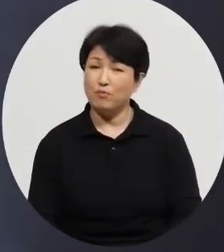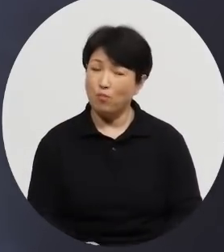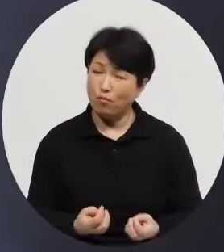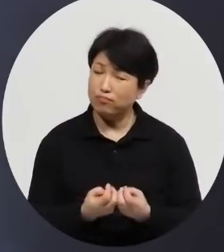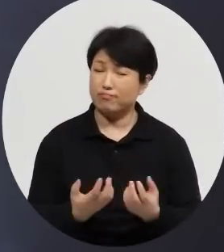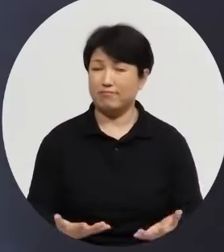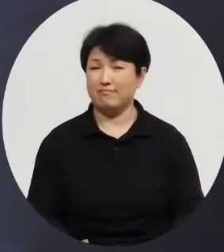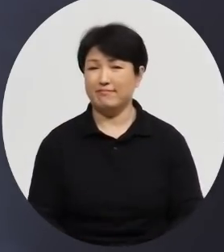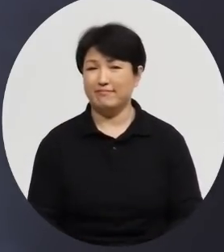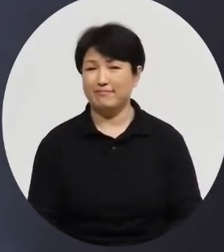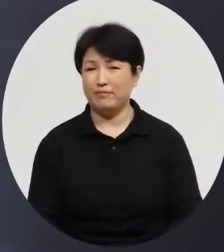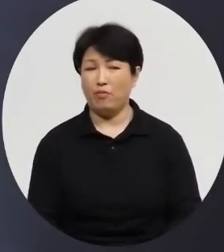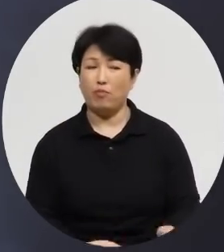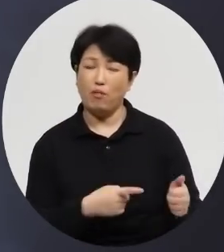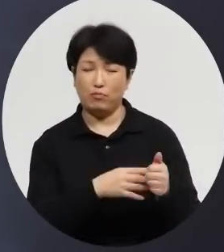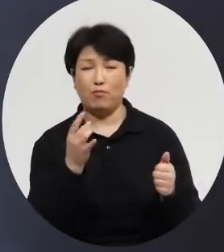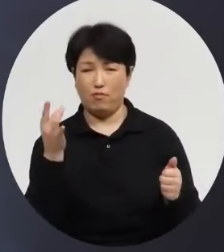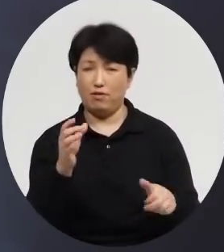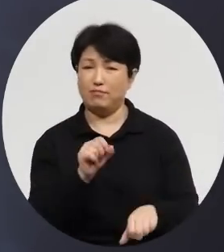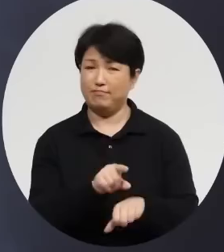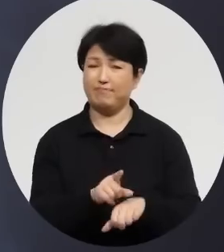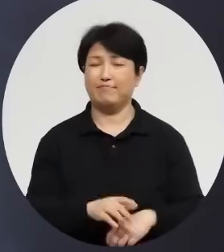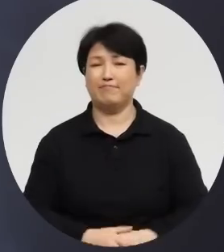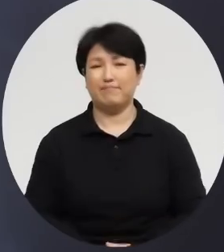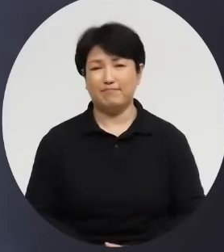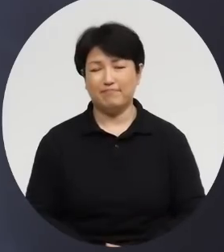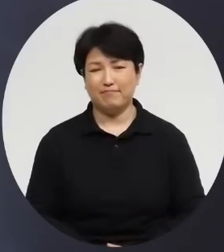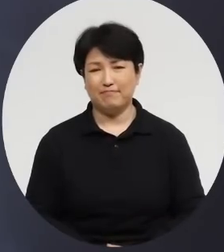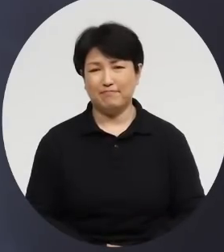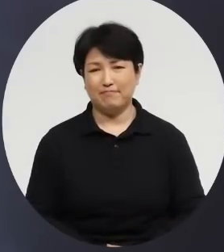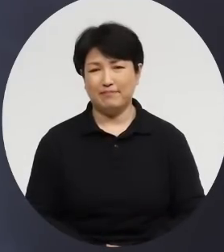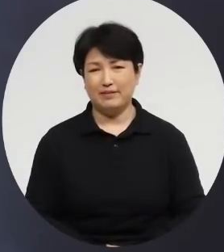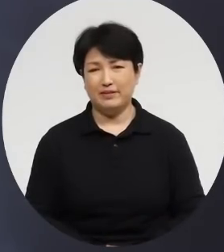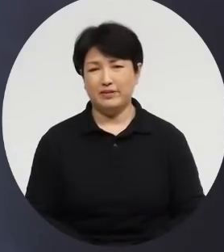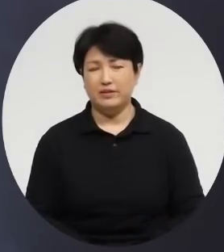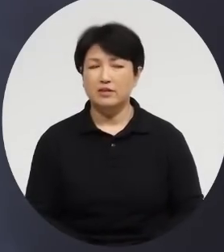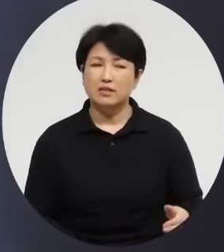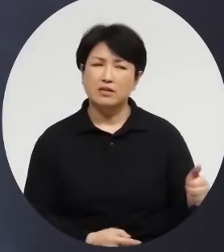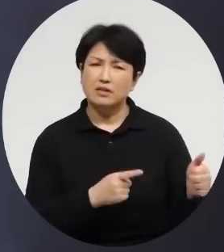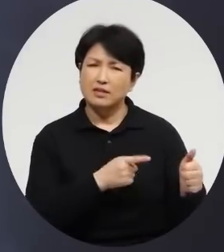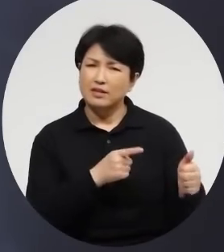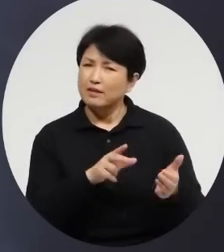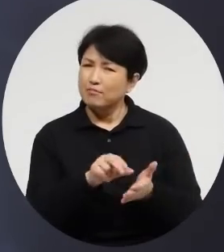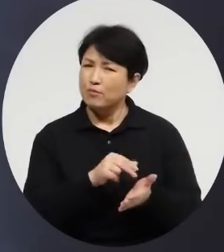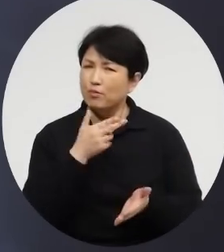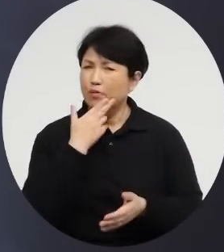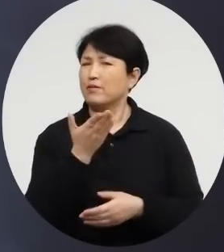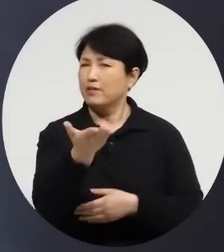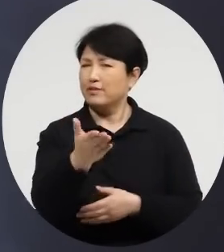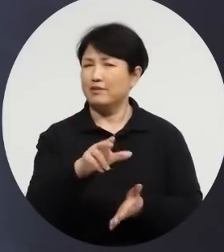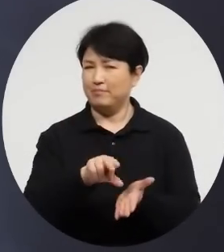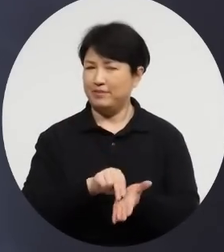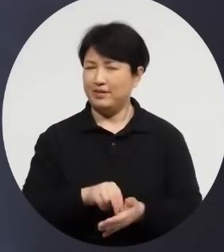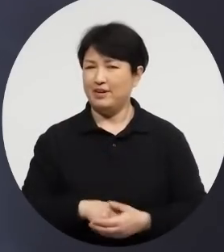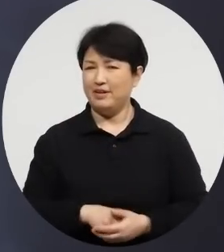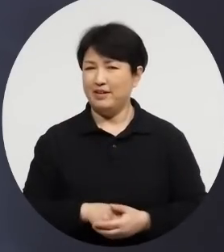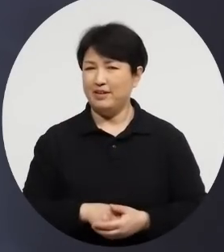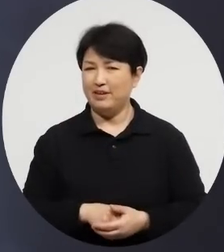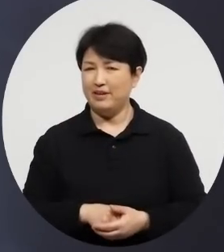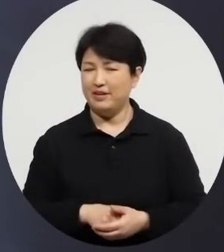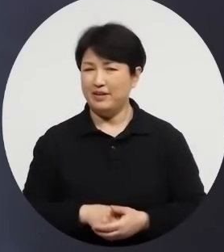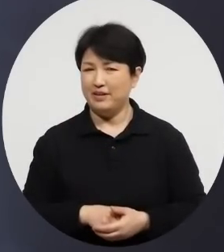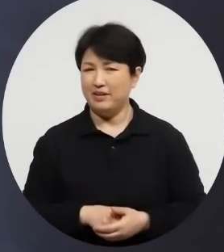어떻게 남자가 그렇게 생겼는데. 근데 내가 볼 때는 남자는 아무 문제가 없어. 여자가 문제지. 여자